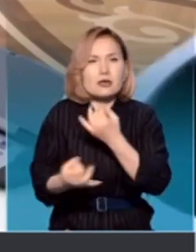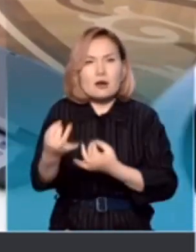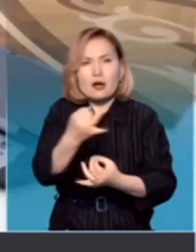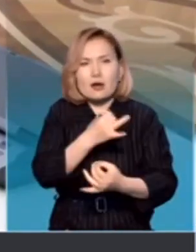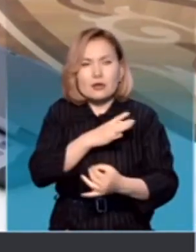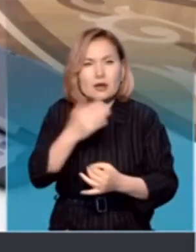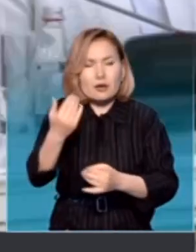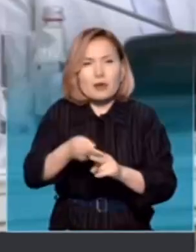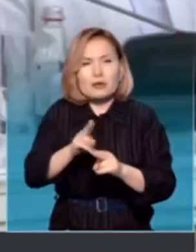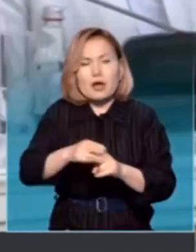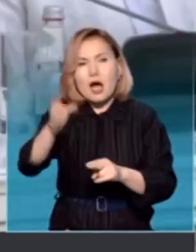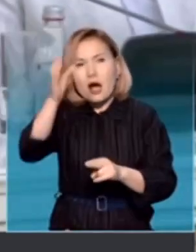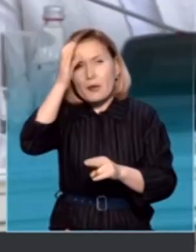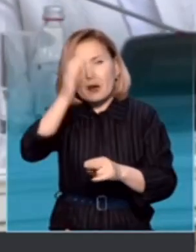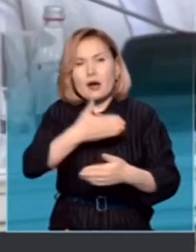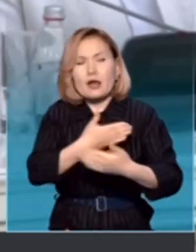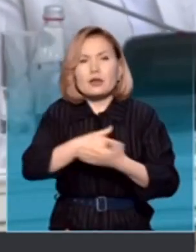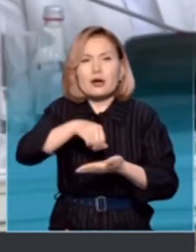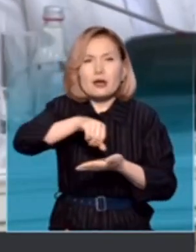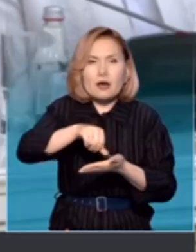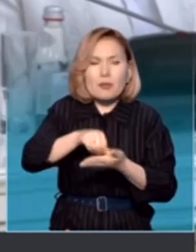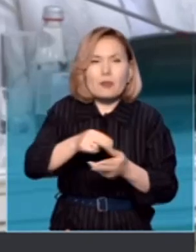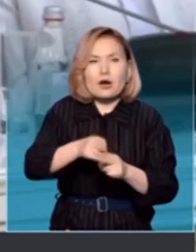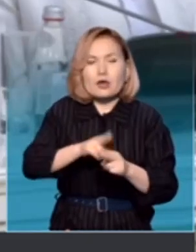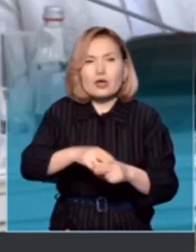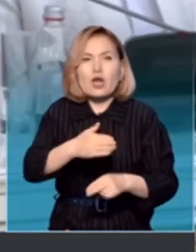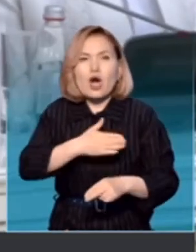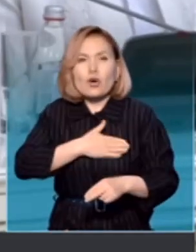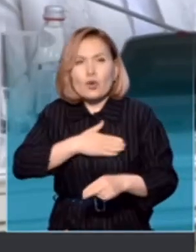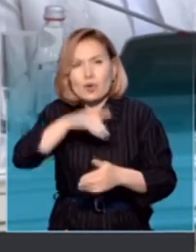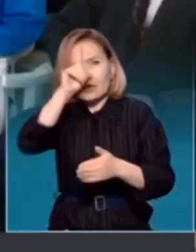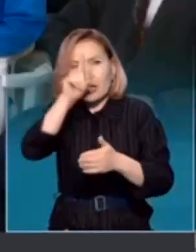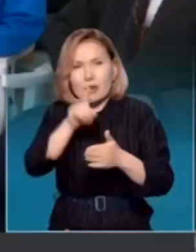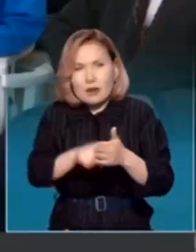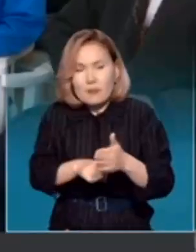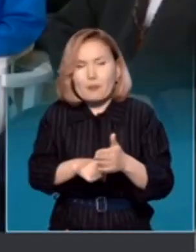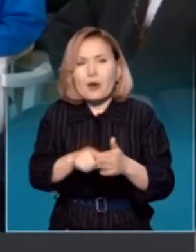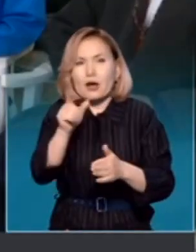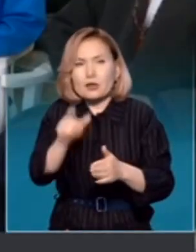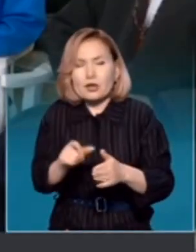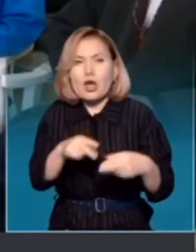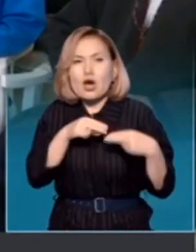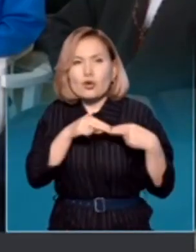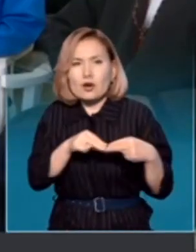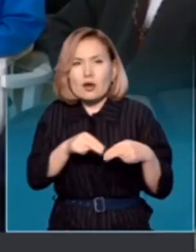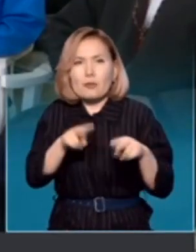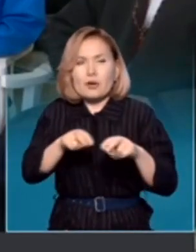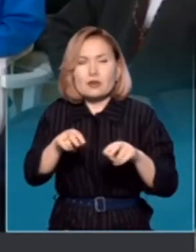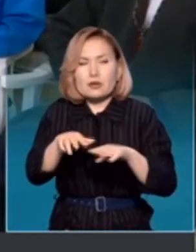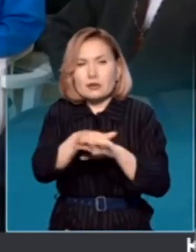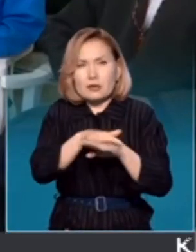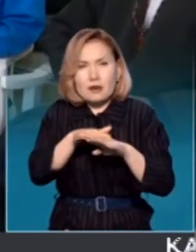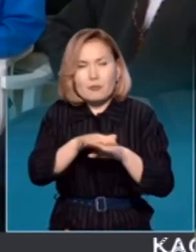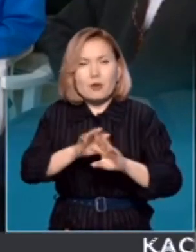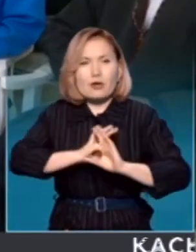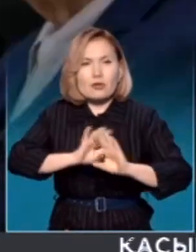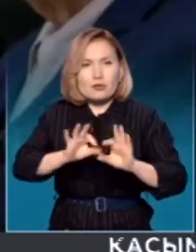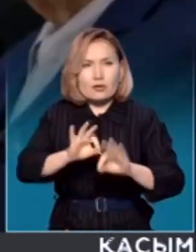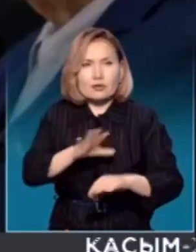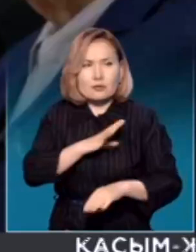талқыланды. Сондай ғылымға атсалысып, өңірден шыққан рухани тұлғалардың еңбектерін зерттеп, халыққа жеткізу туралы айтылды.